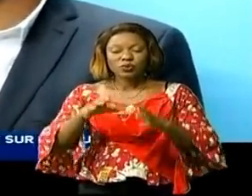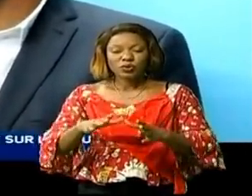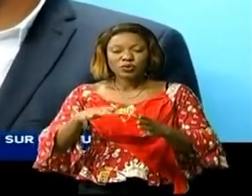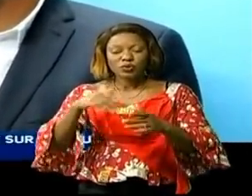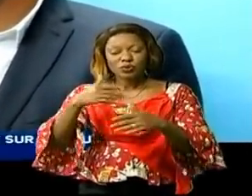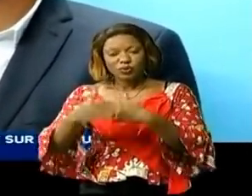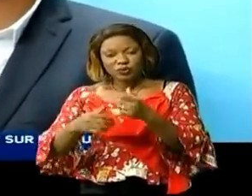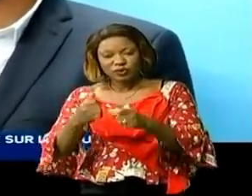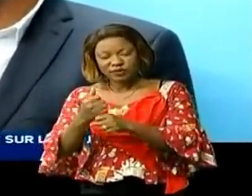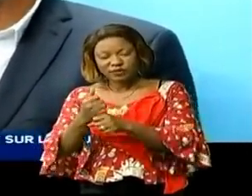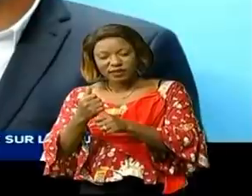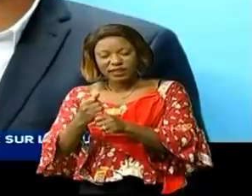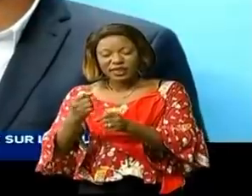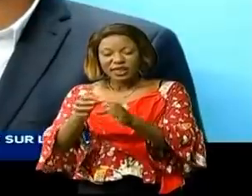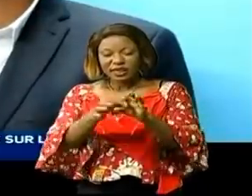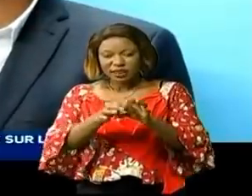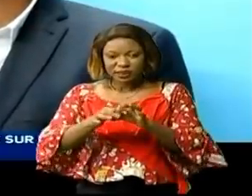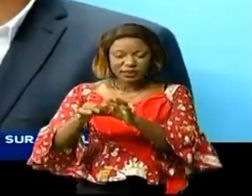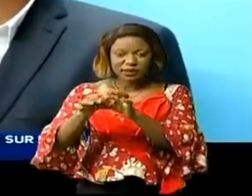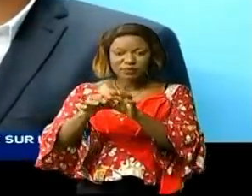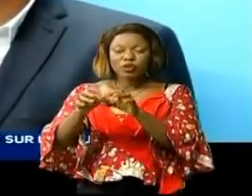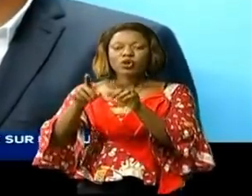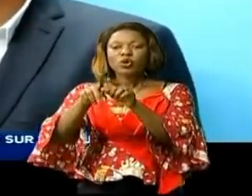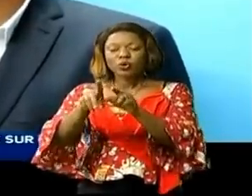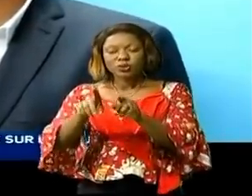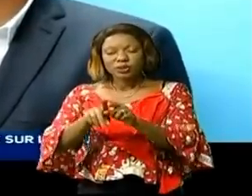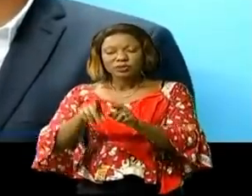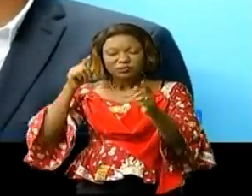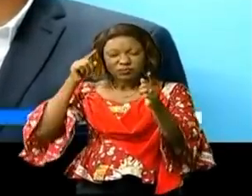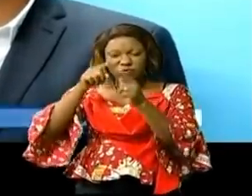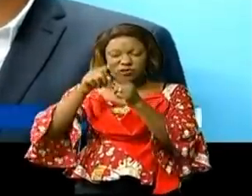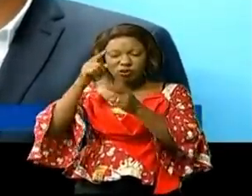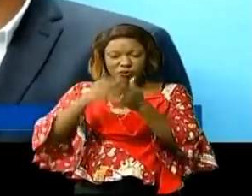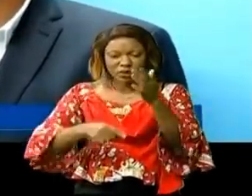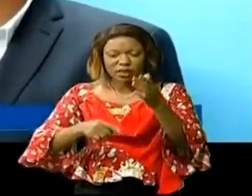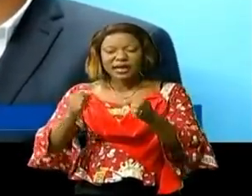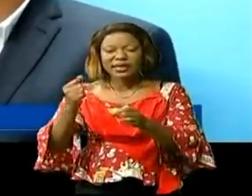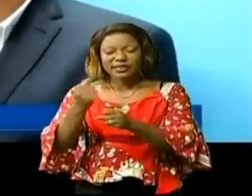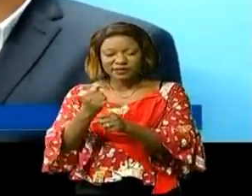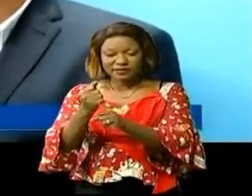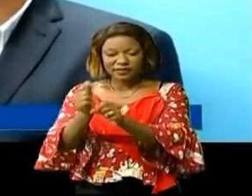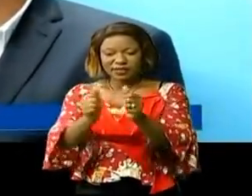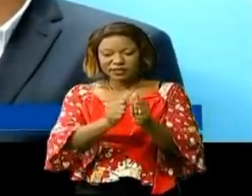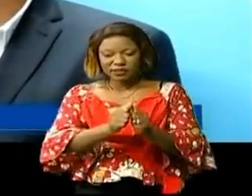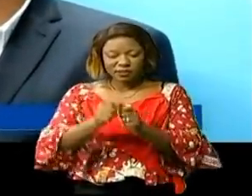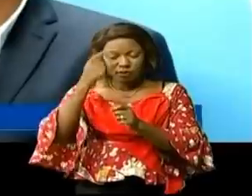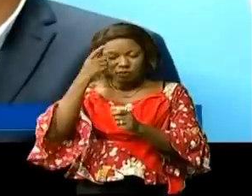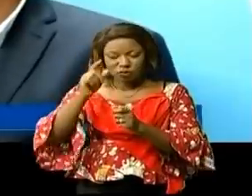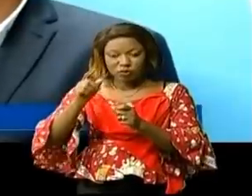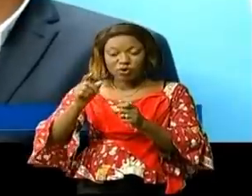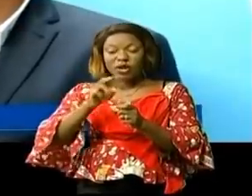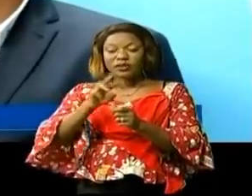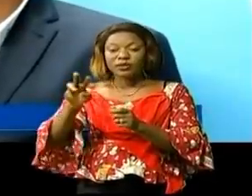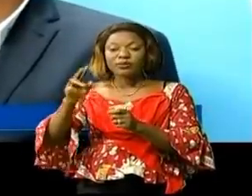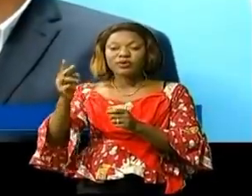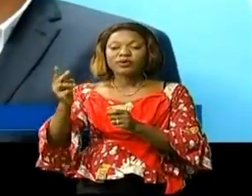opérations conjointes, offensives, et sont déterminés à travailler ensemble pour qu'en 2022, nous puissions connaître de réels